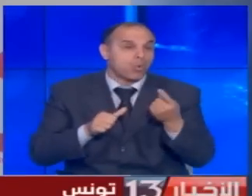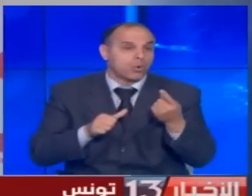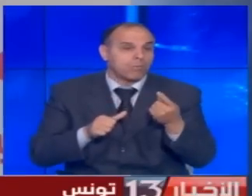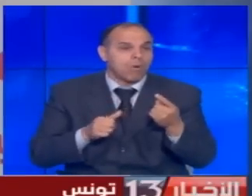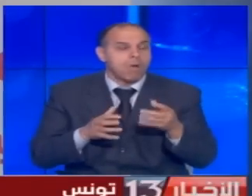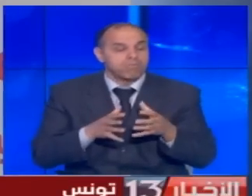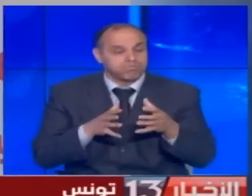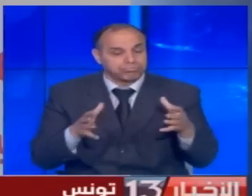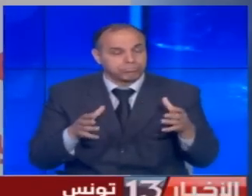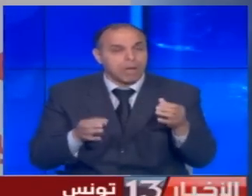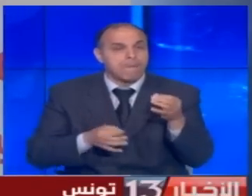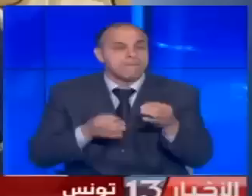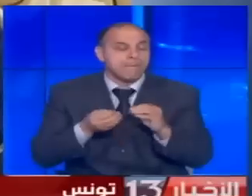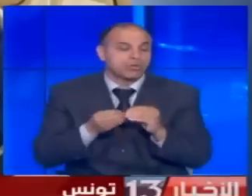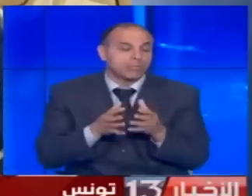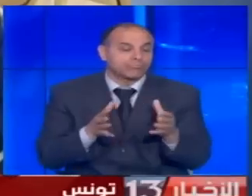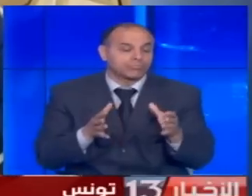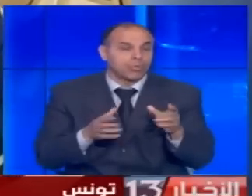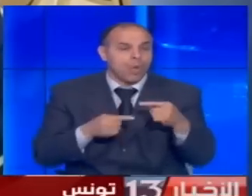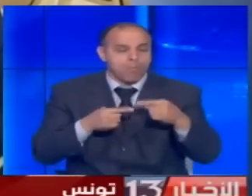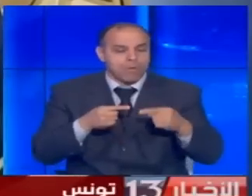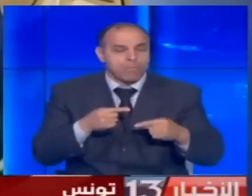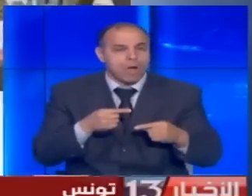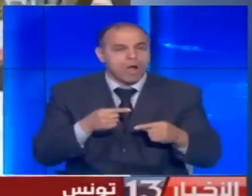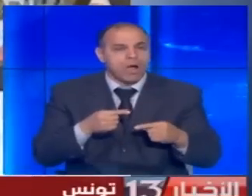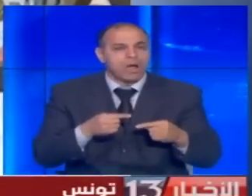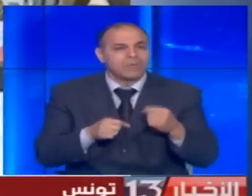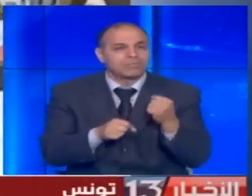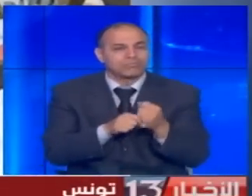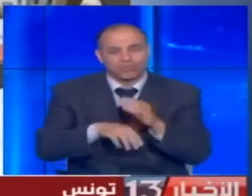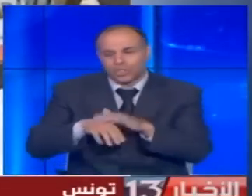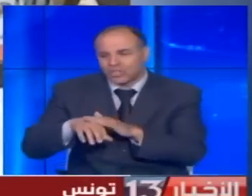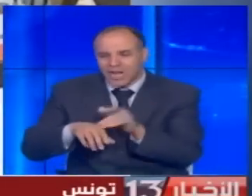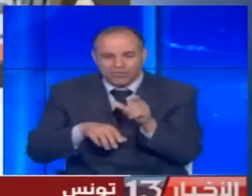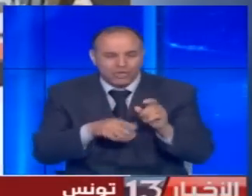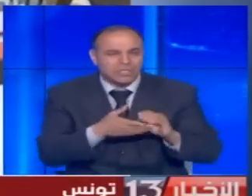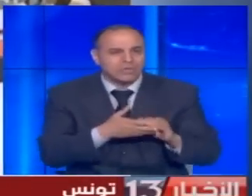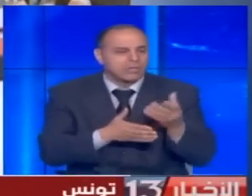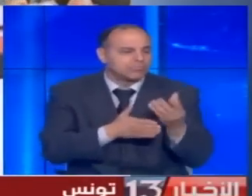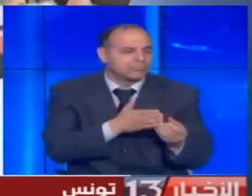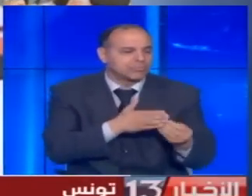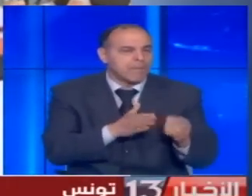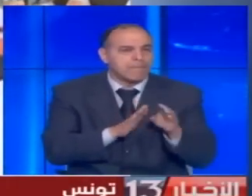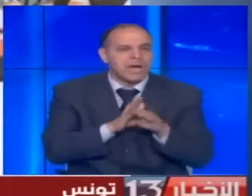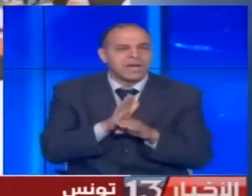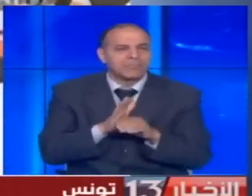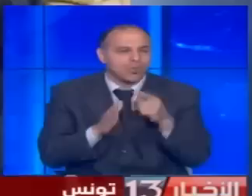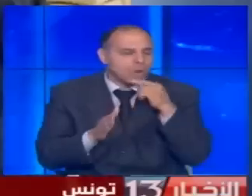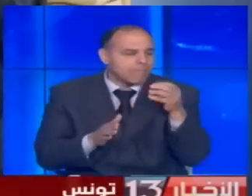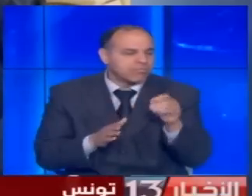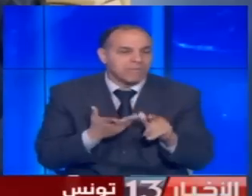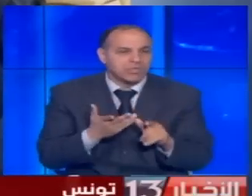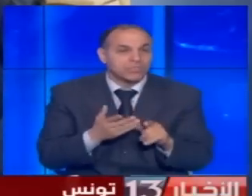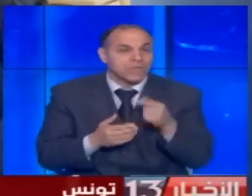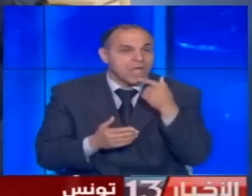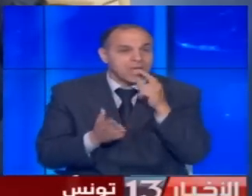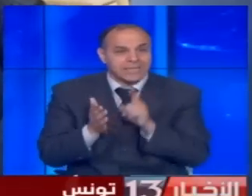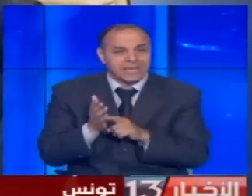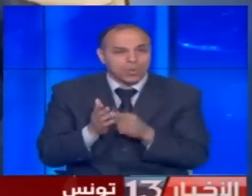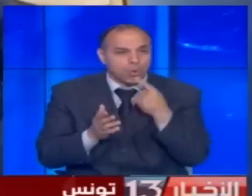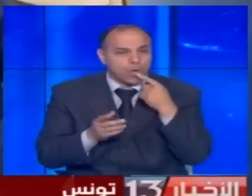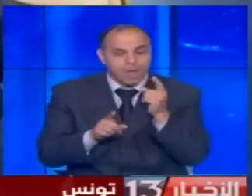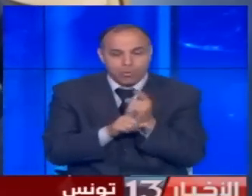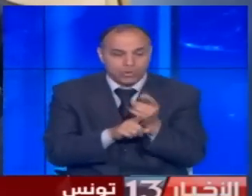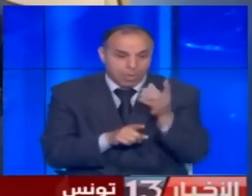وعدد القضايا ونقص في عدد المستشارين وعدم وجود اهميه ذلك ما تم تاكيده خلال